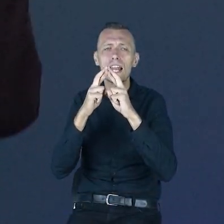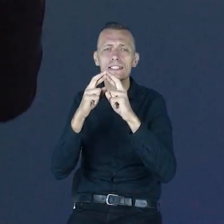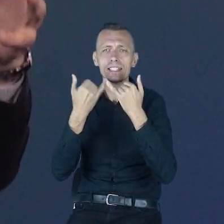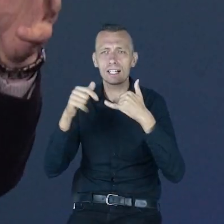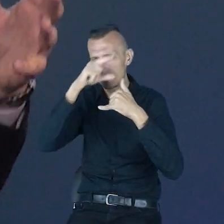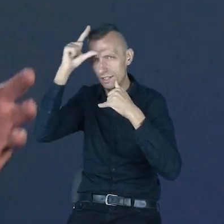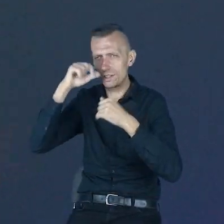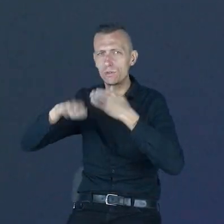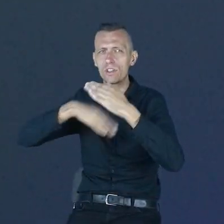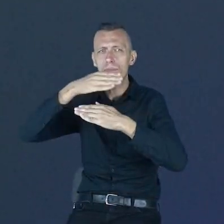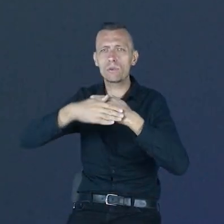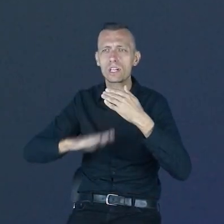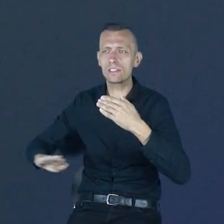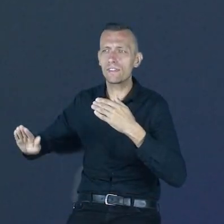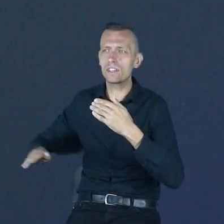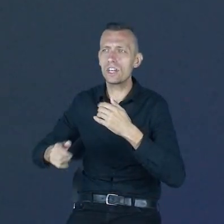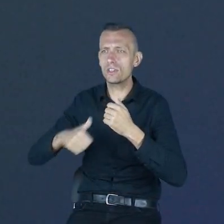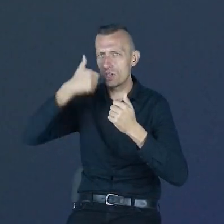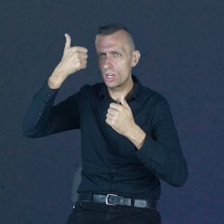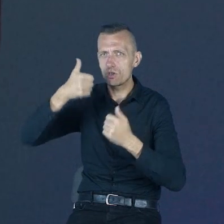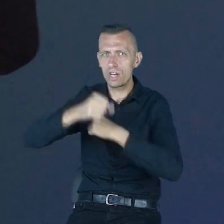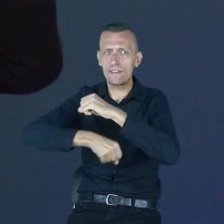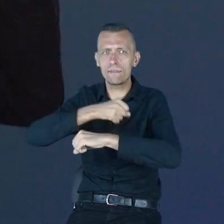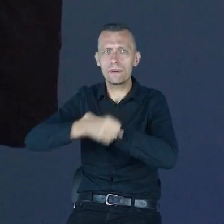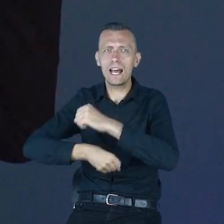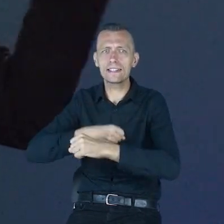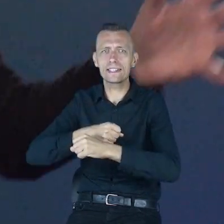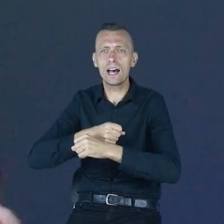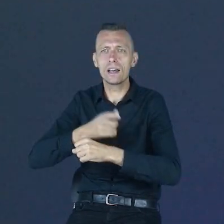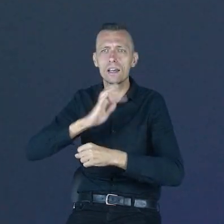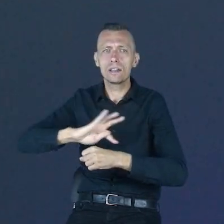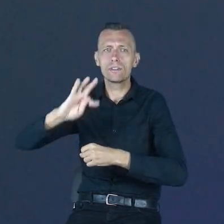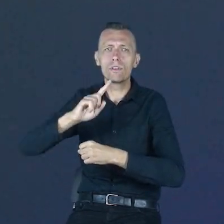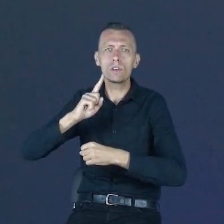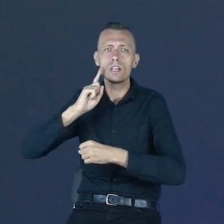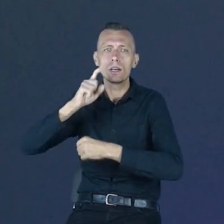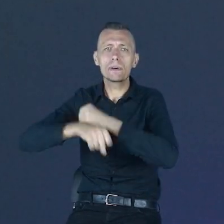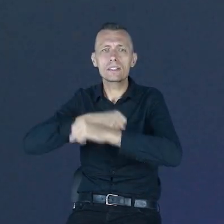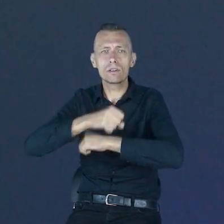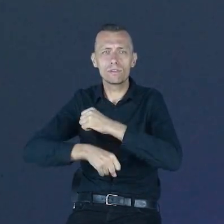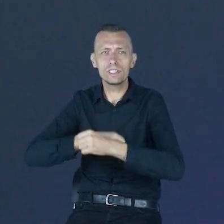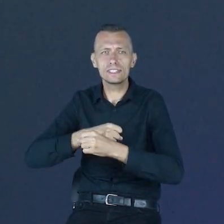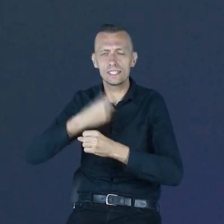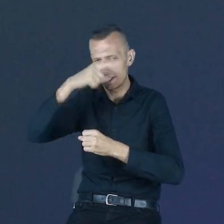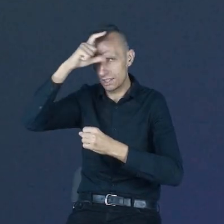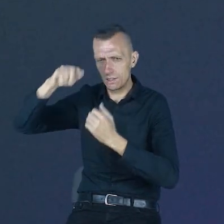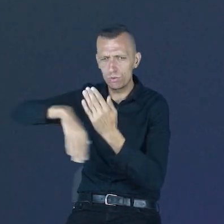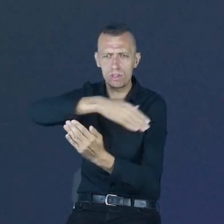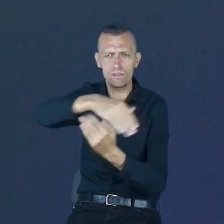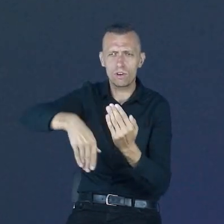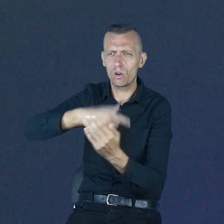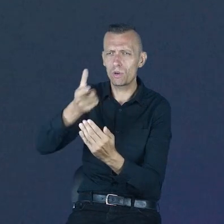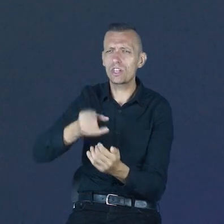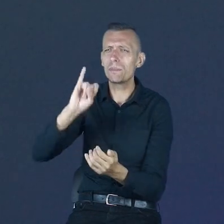odniesieniu do dzieci, do pracodawcy, do pracowników, do ludzi naokoło ciebie. Za jaką myślą podążasz, za